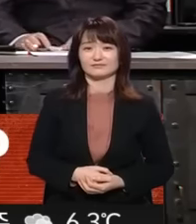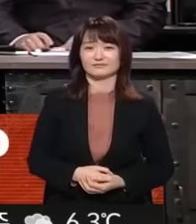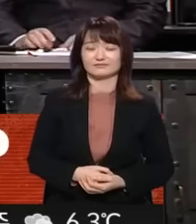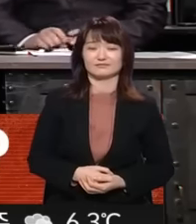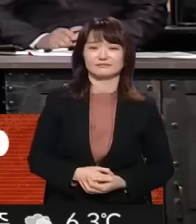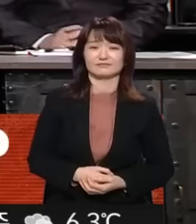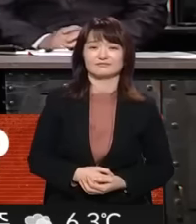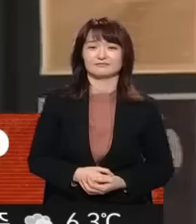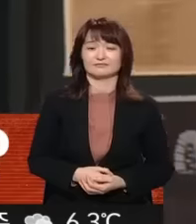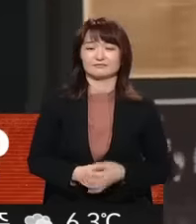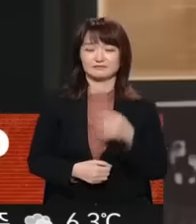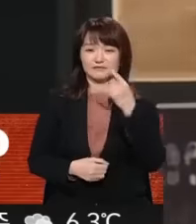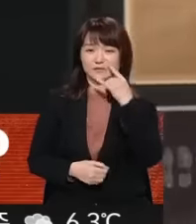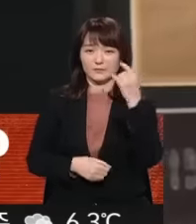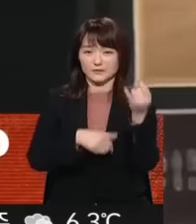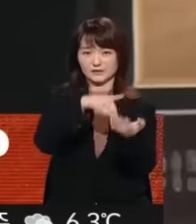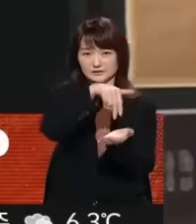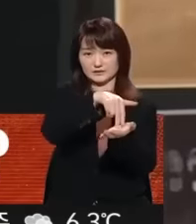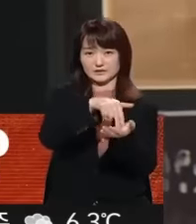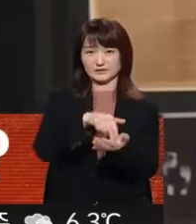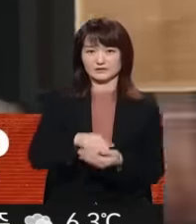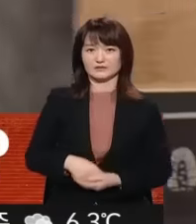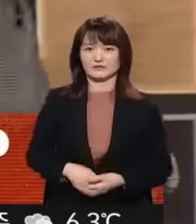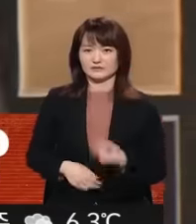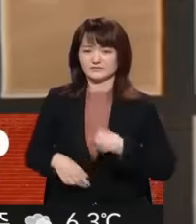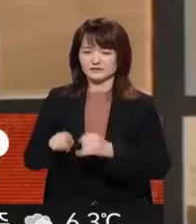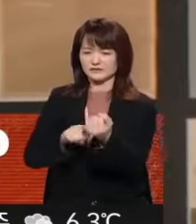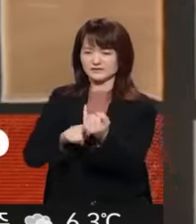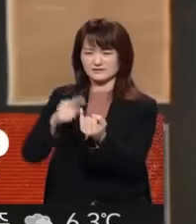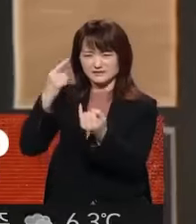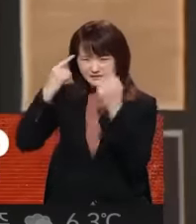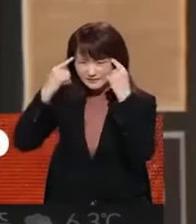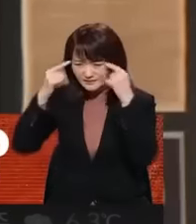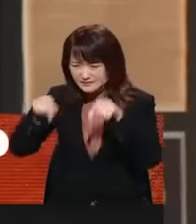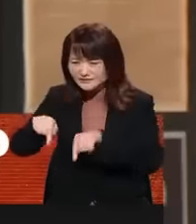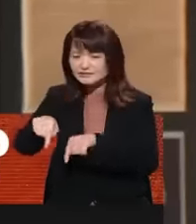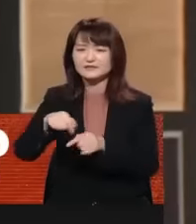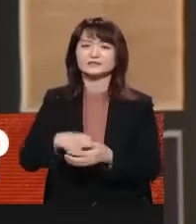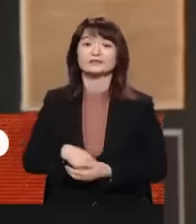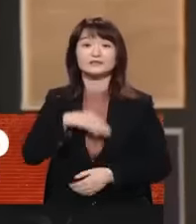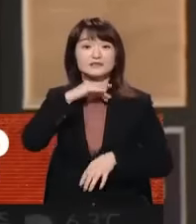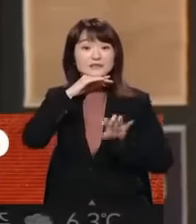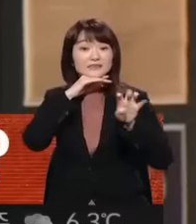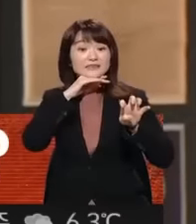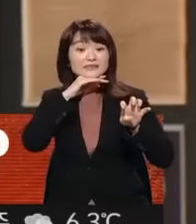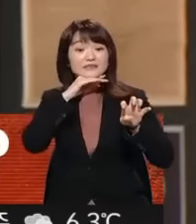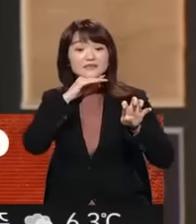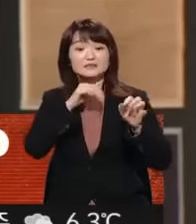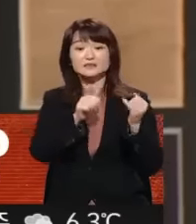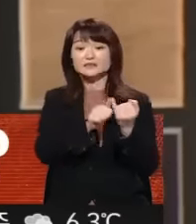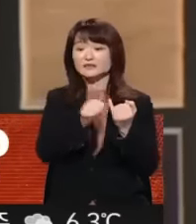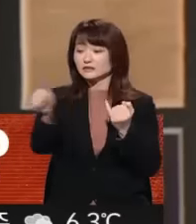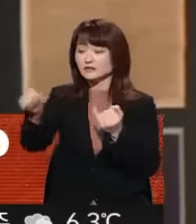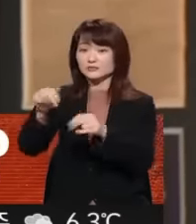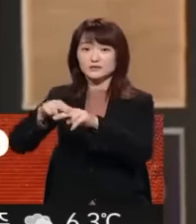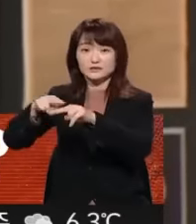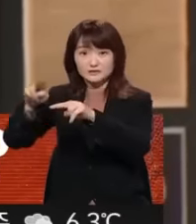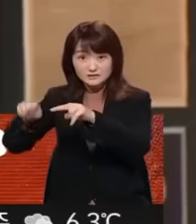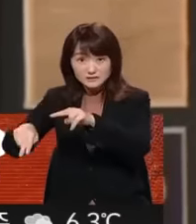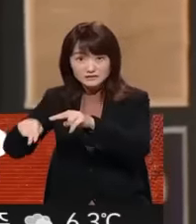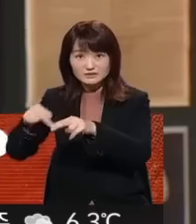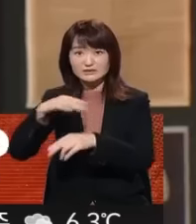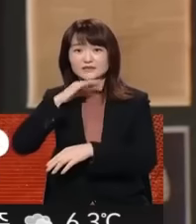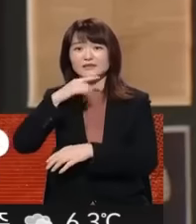존경합니다 자 다음은 엄마입니다 이것아이 미련한 거산도 40주년네 남편은 은퇴하고